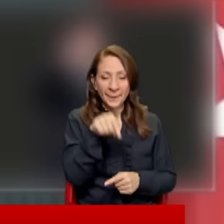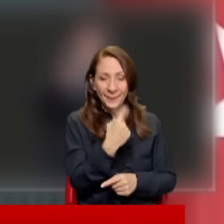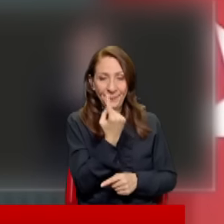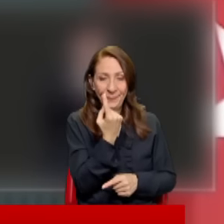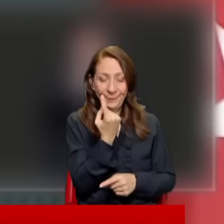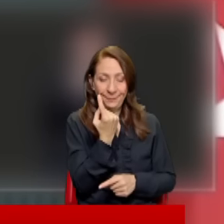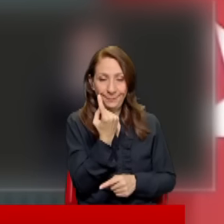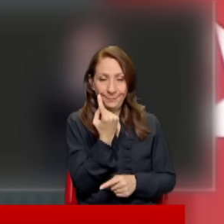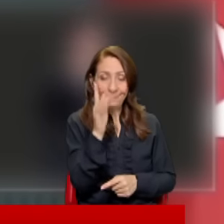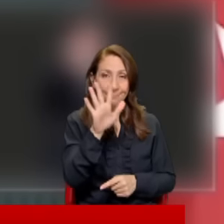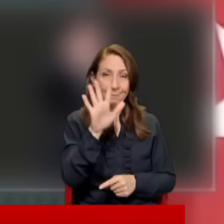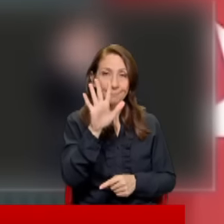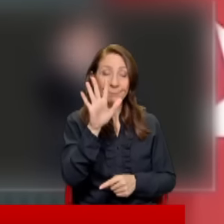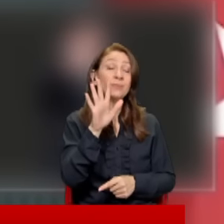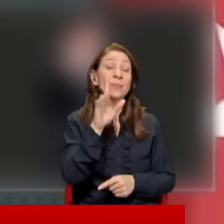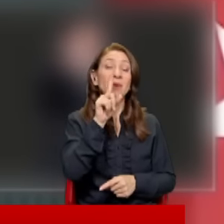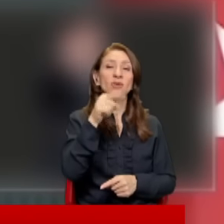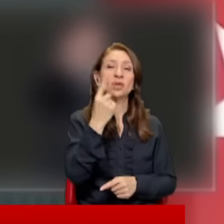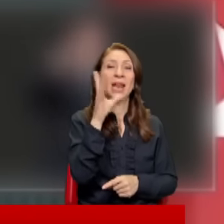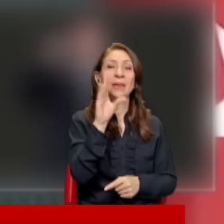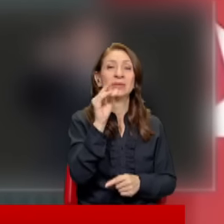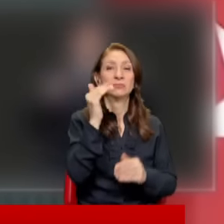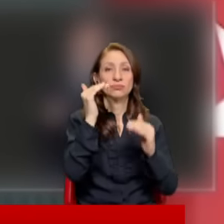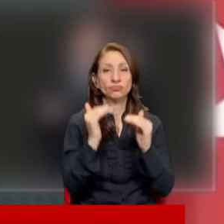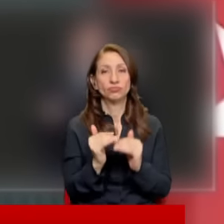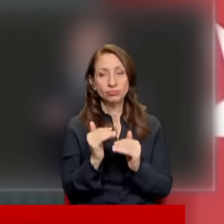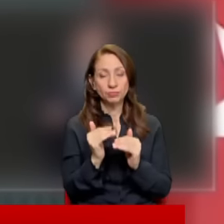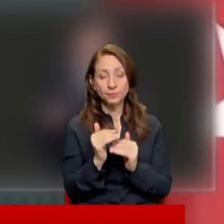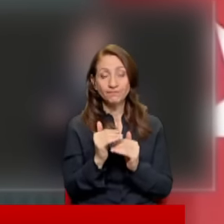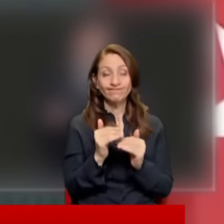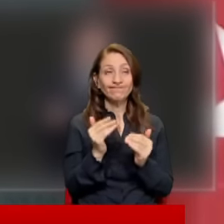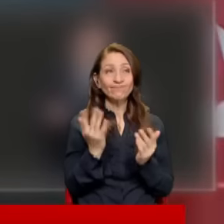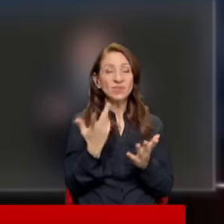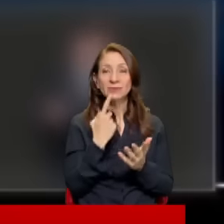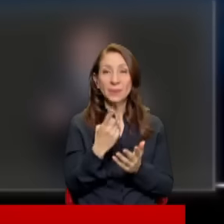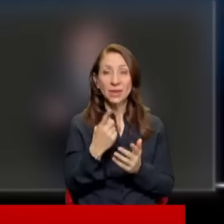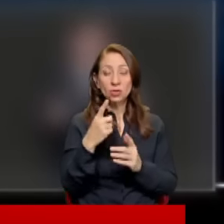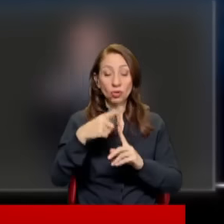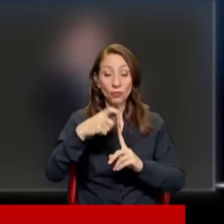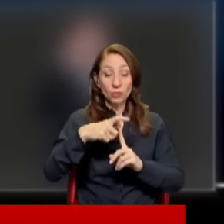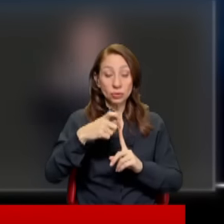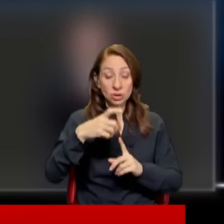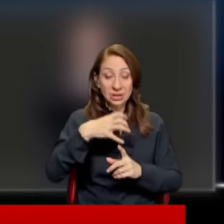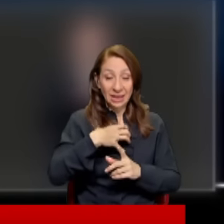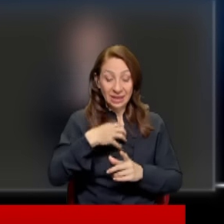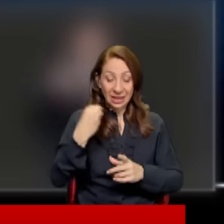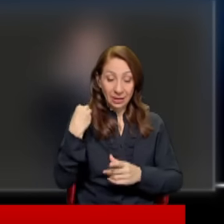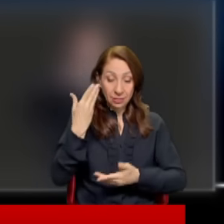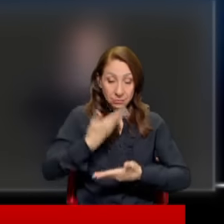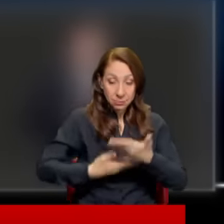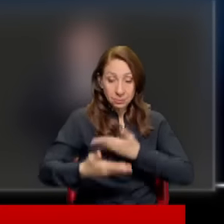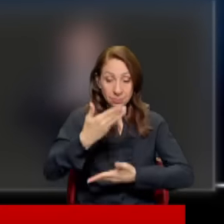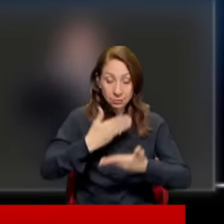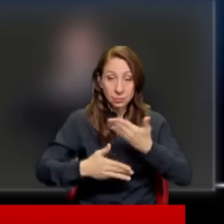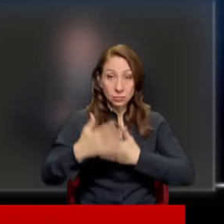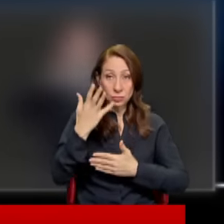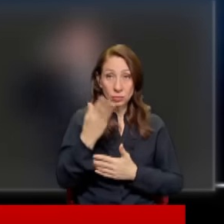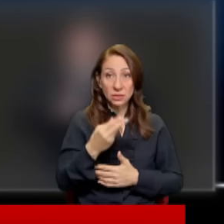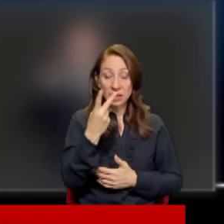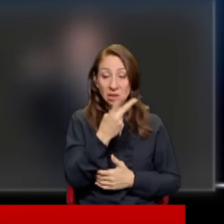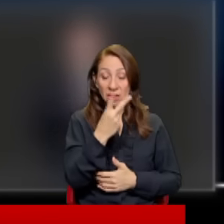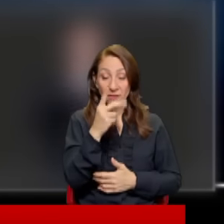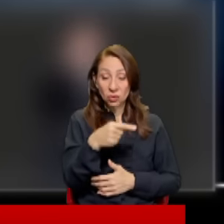1 51'e gerilemiştir yani nüfusun kendini yenileme eşiği olan